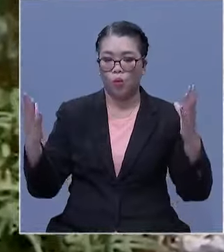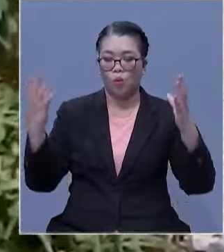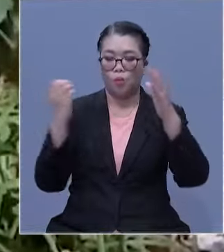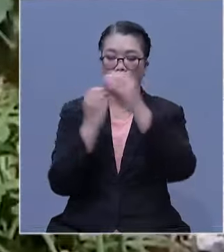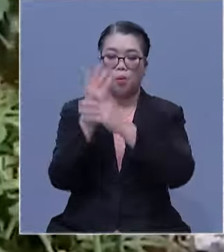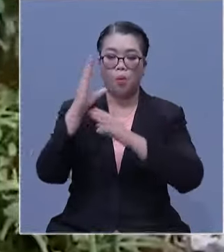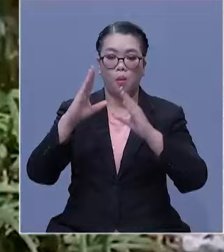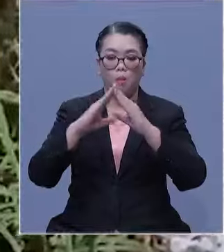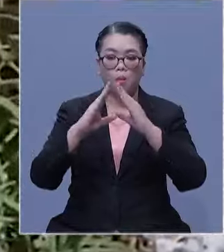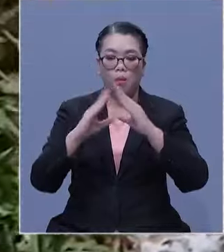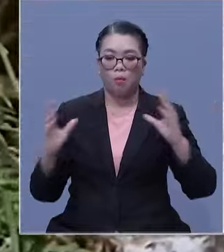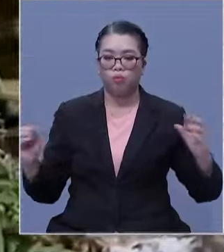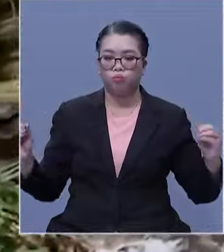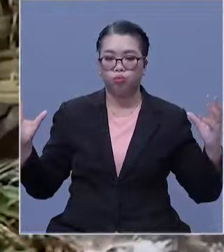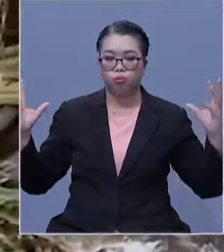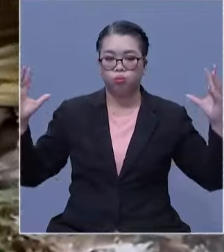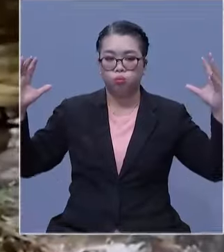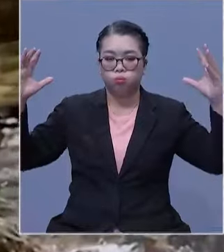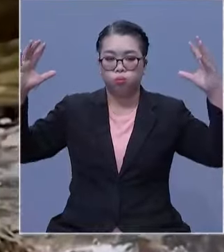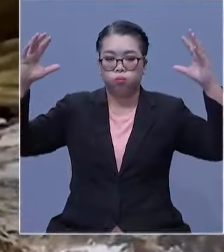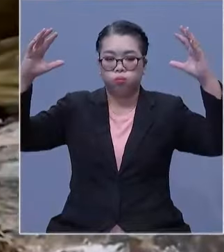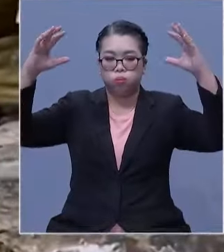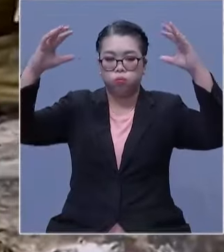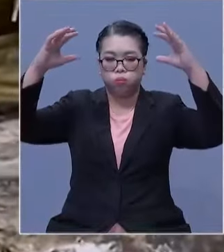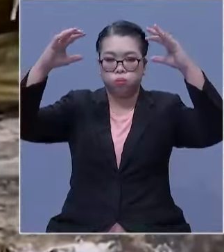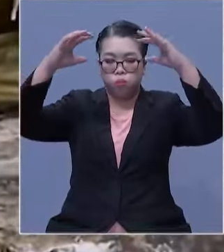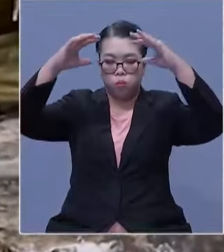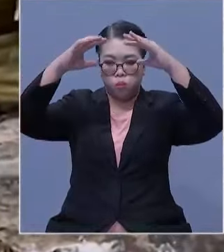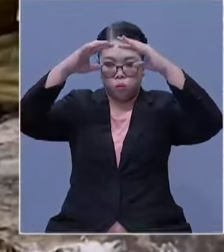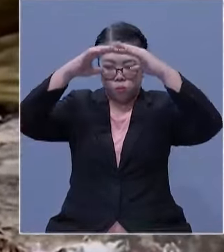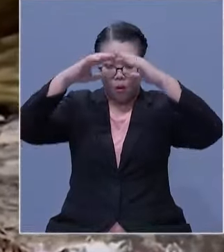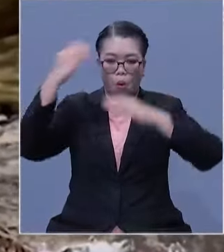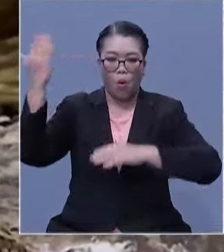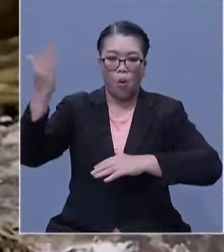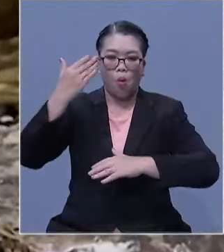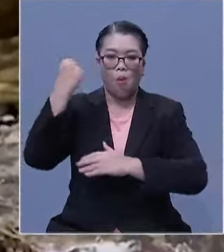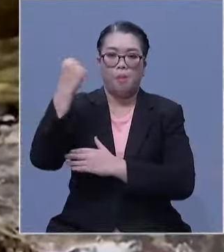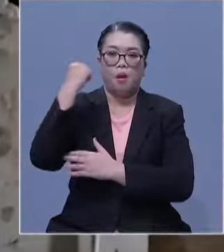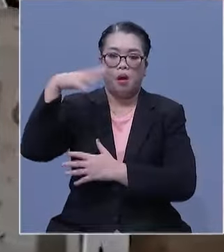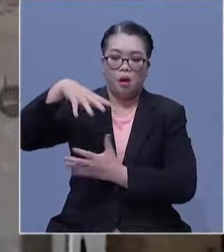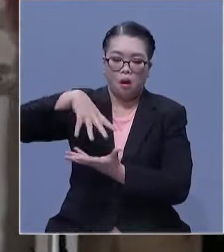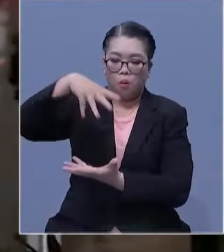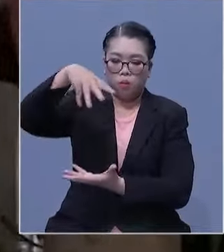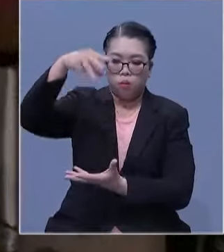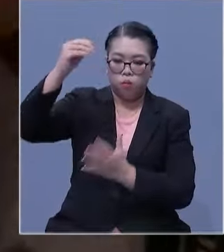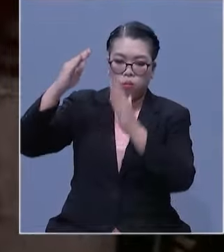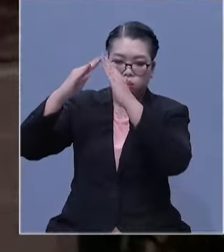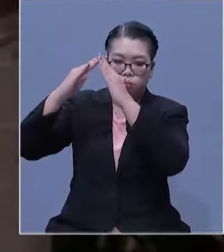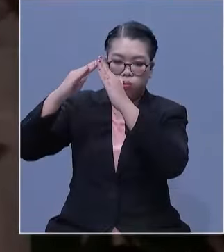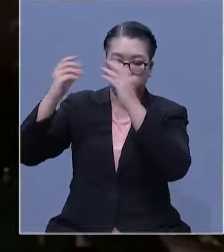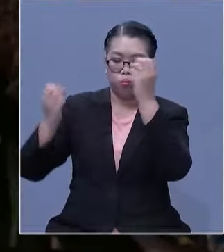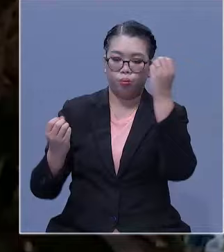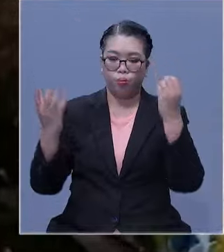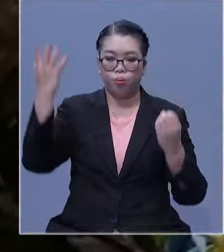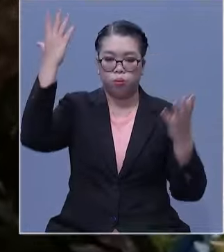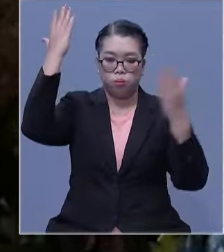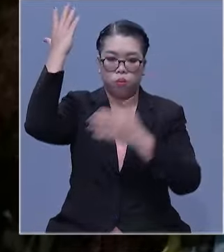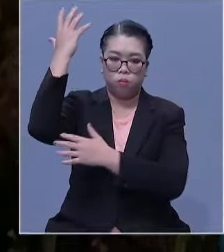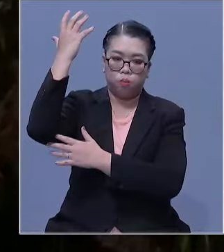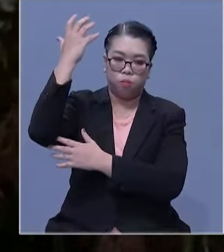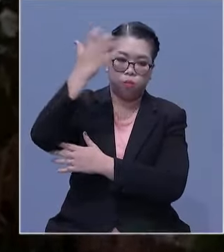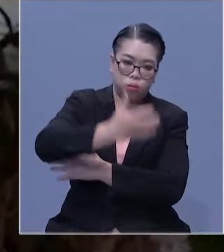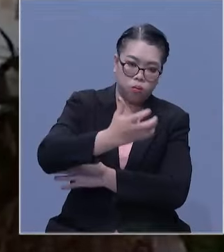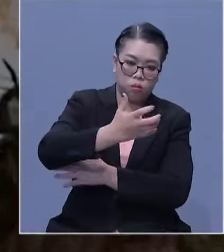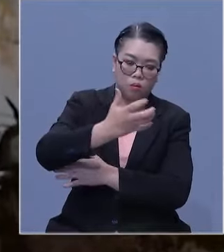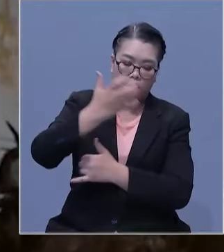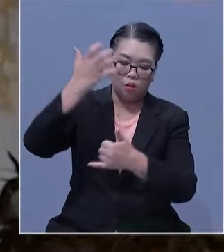่เลย ปกคลุมอยู่แต่ว่าผ่านมานาน ประกอบกบลมแรงด้วยก็เลยทำให้ต้นโพรลมลงมา